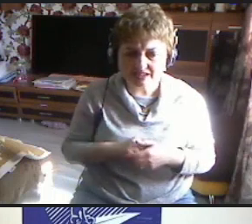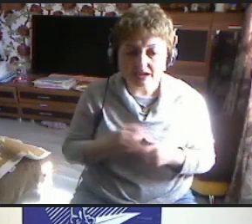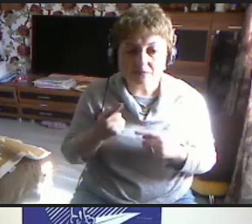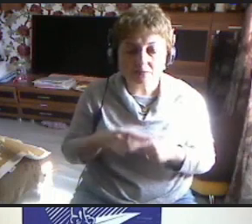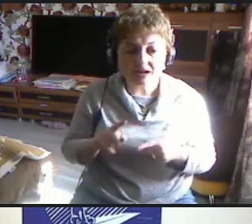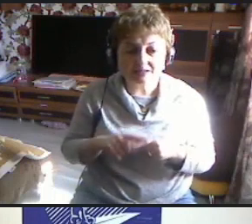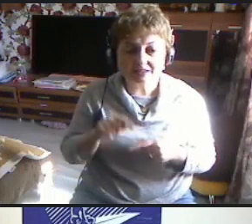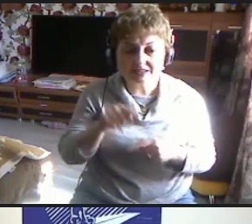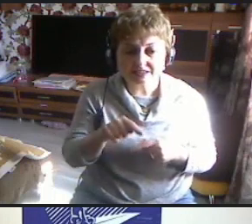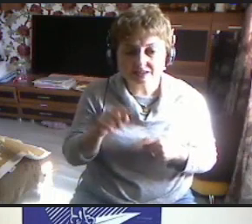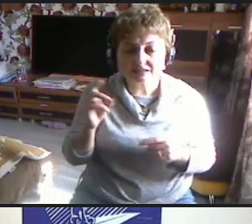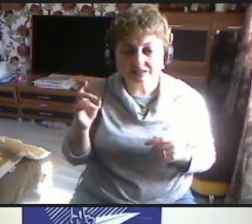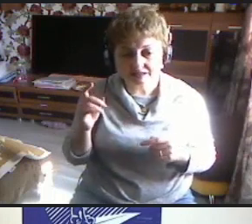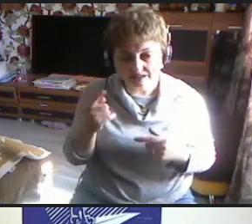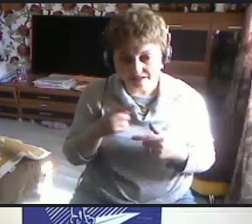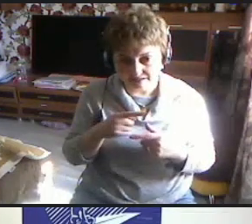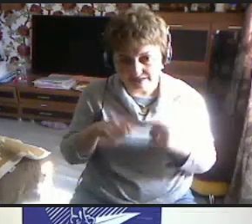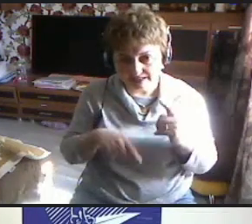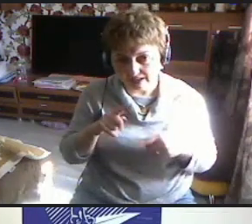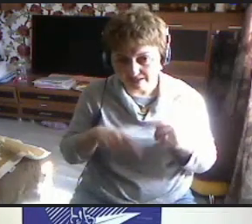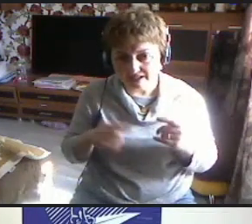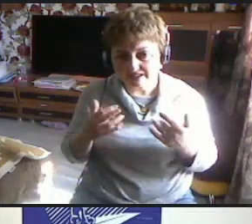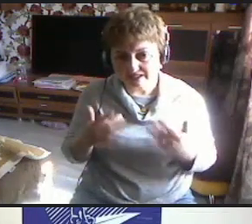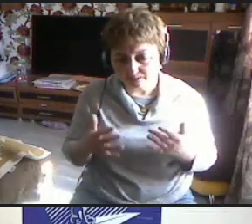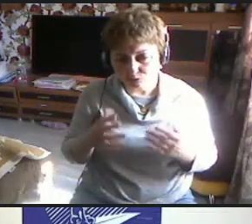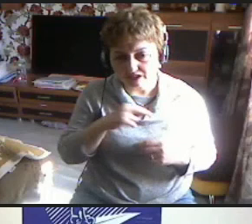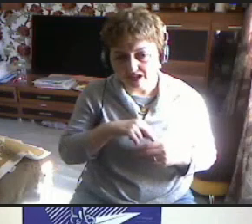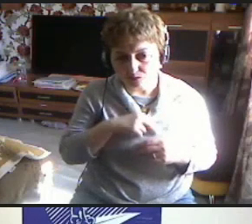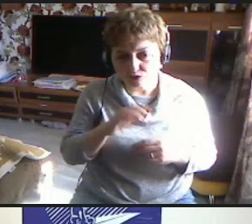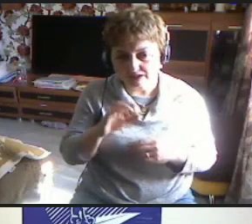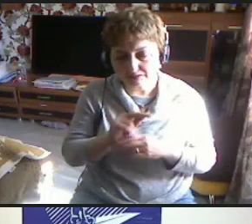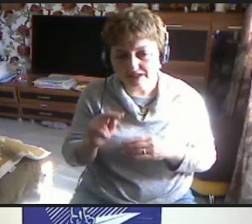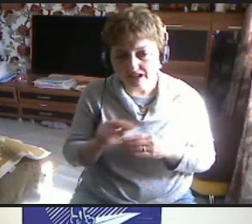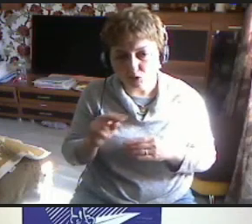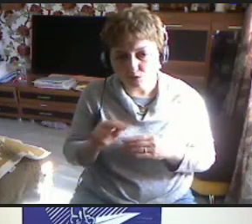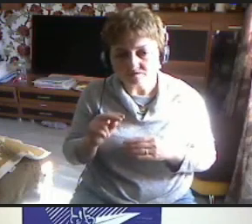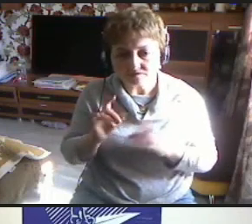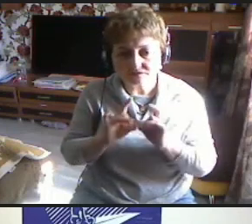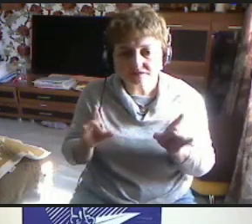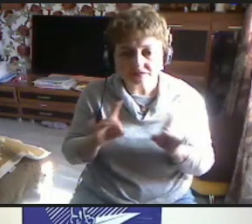иногда требуется некая работа с педагогами и разъяснение. То есть вот